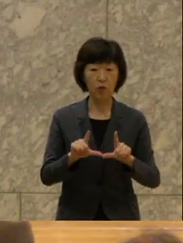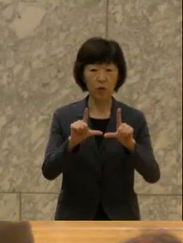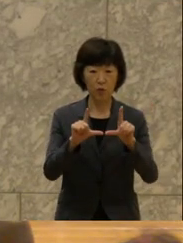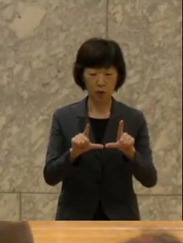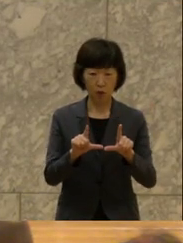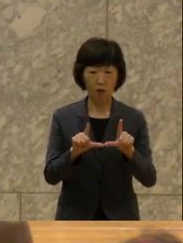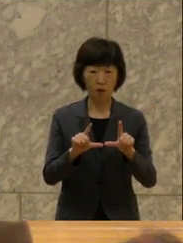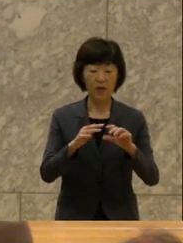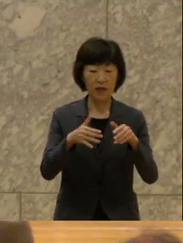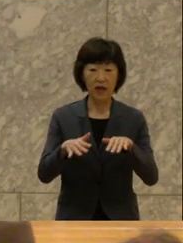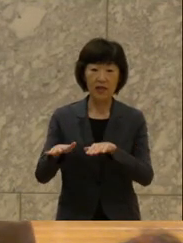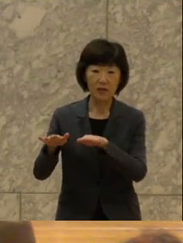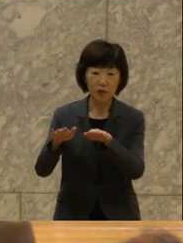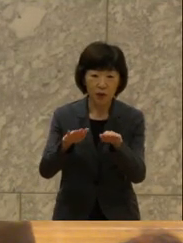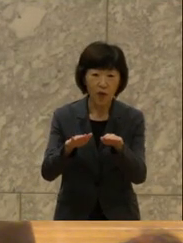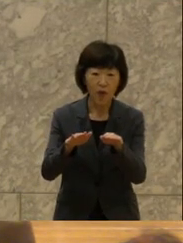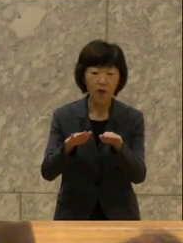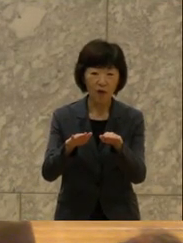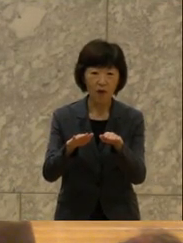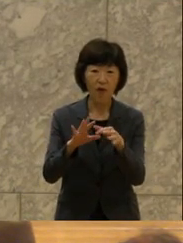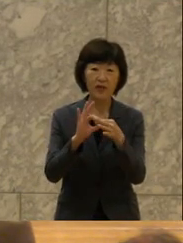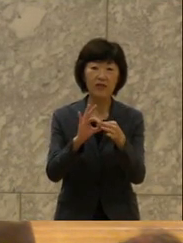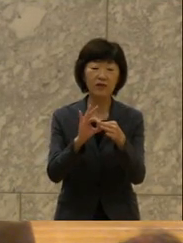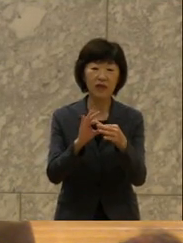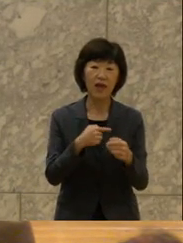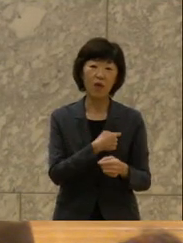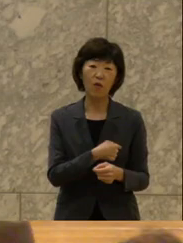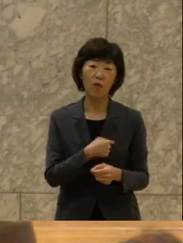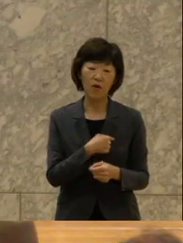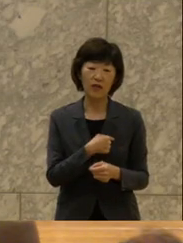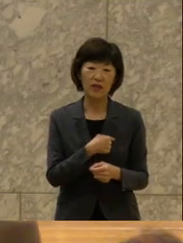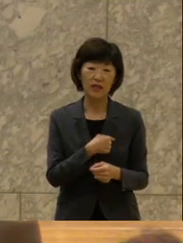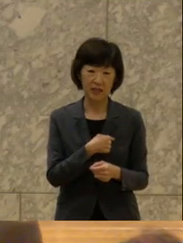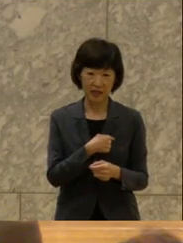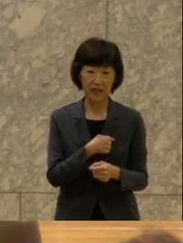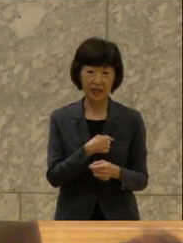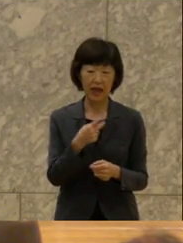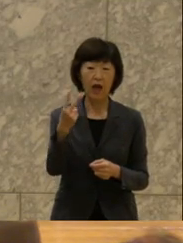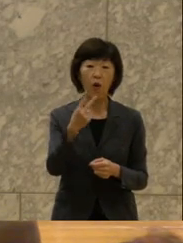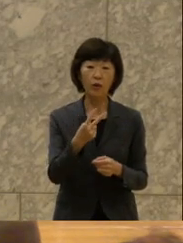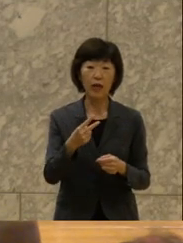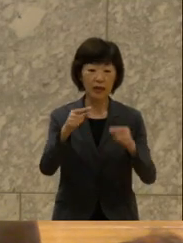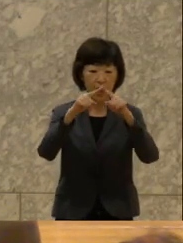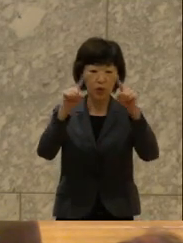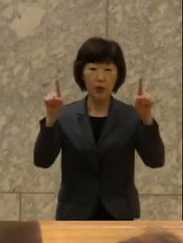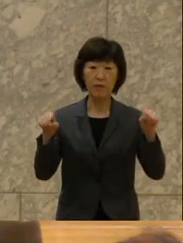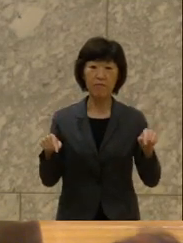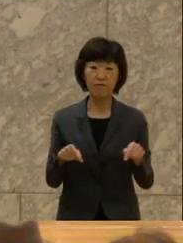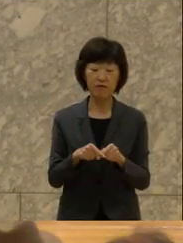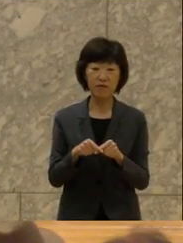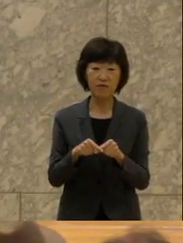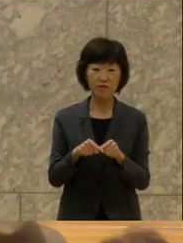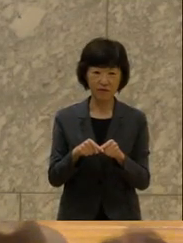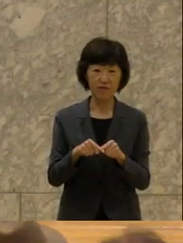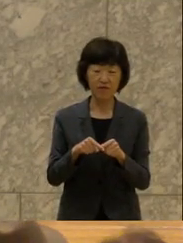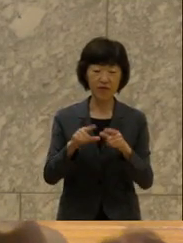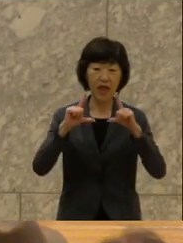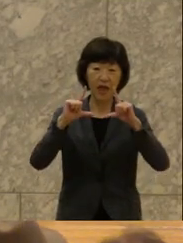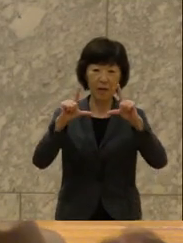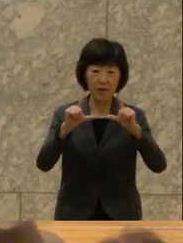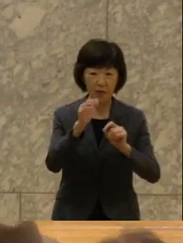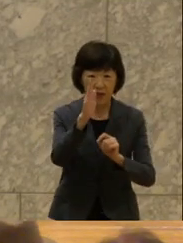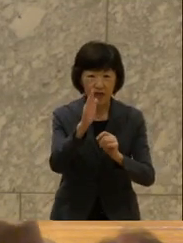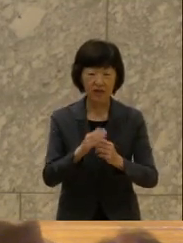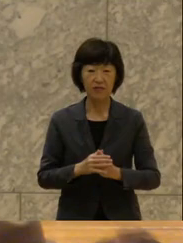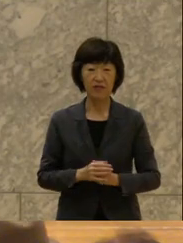思いをですねいただきたいんですけれどもお二人にはフリップで発表していただきたいと思いますご準備お願いします